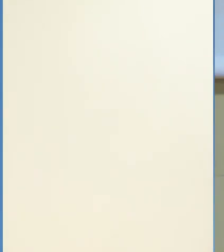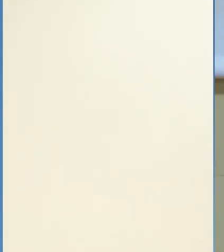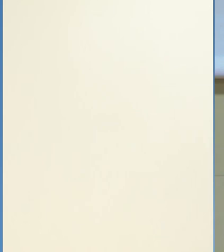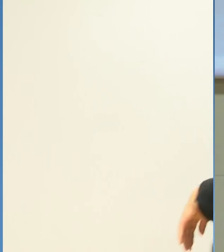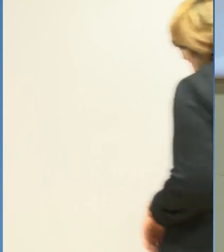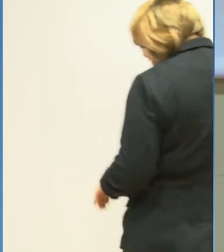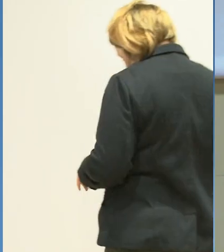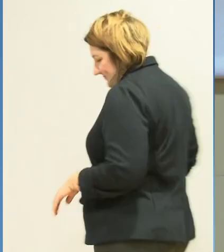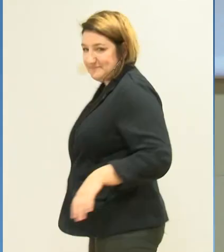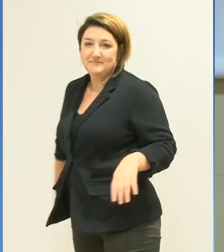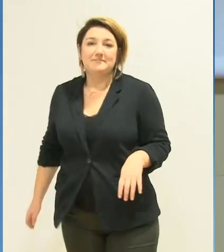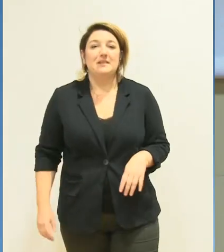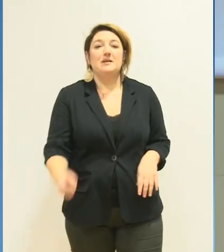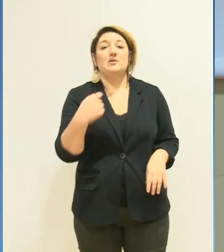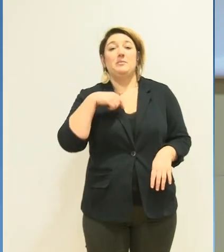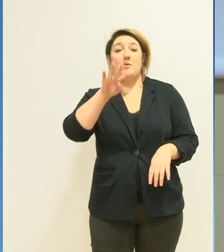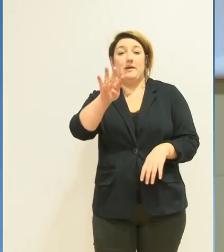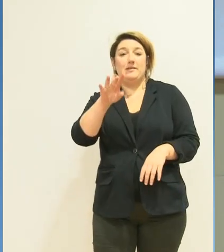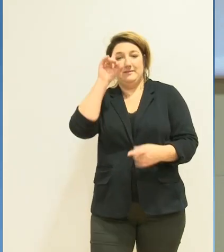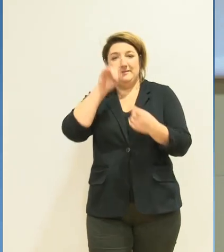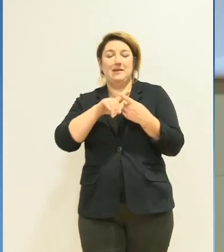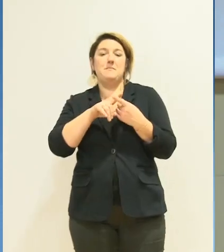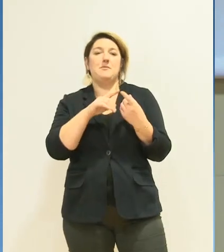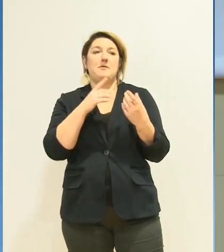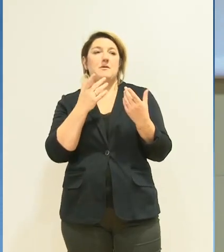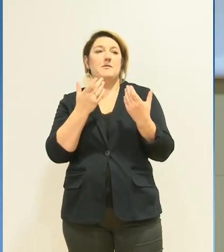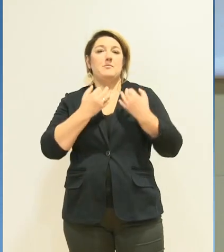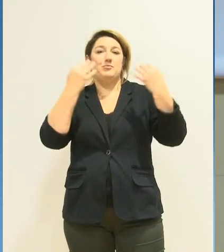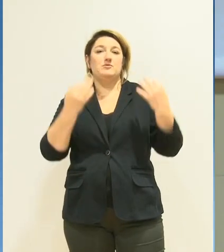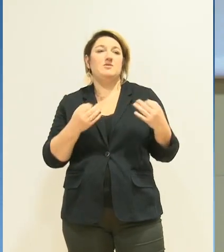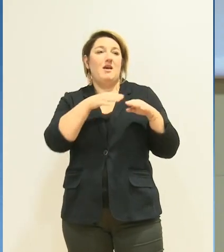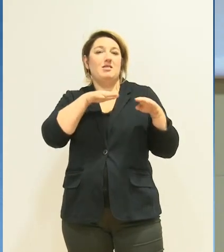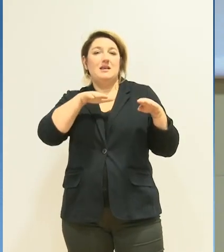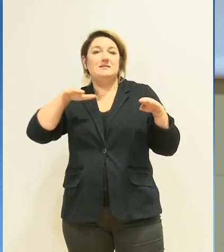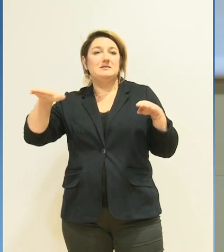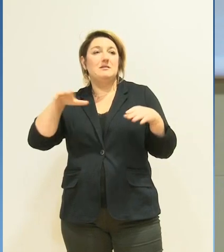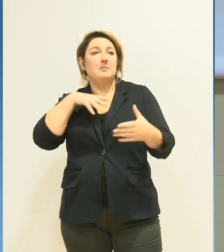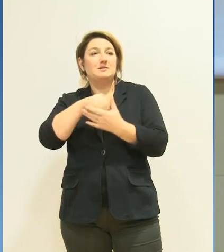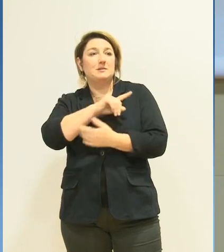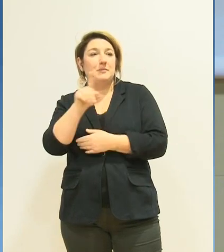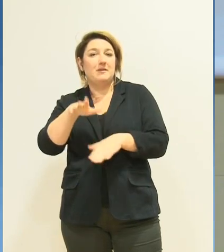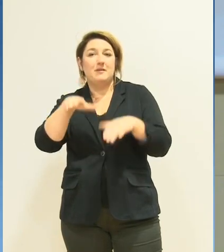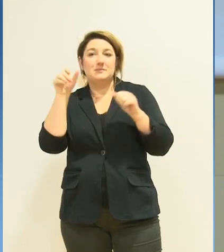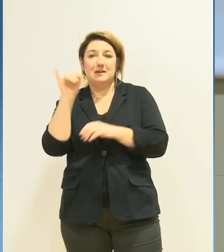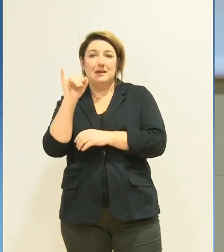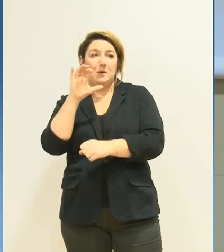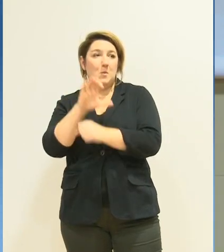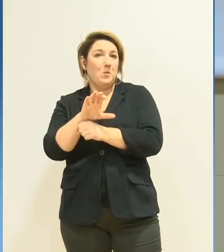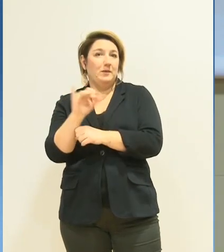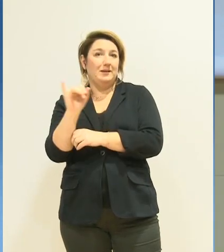délibération numéro 4 est porte sur les budgets annexes qui ne prend pas part au vote qui s'abstient qui votent